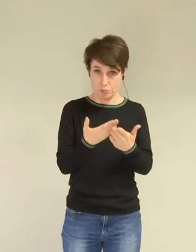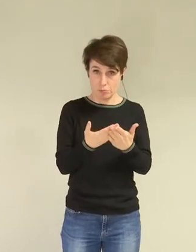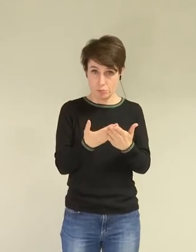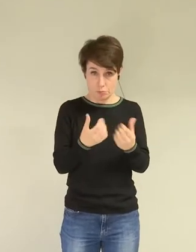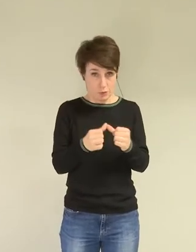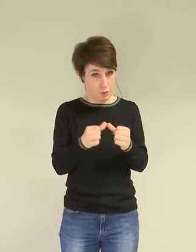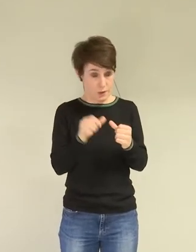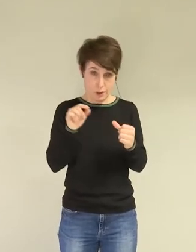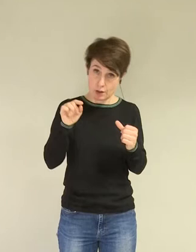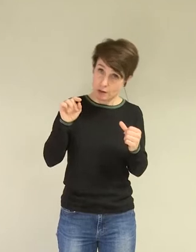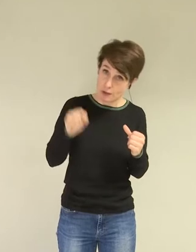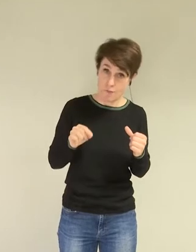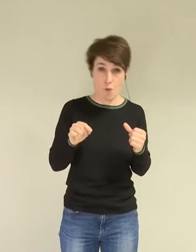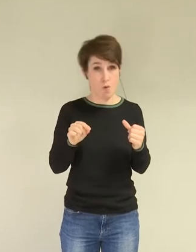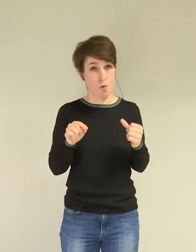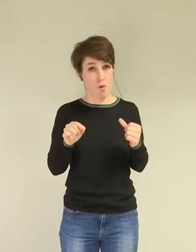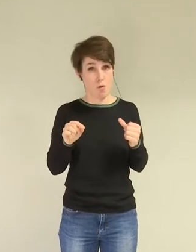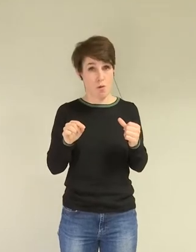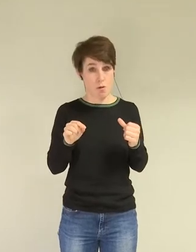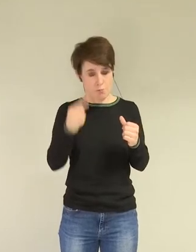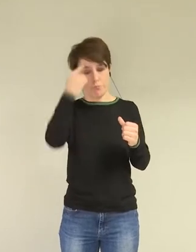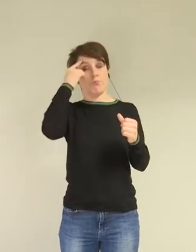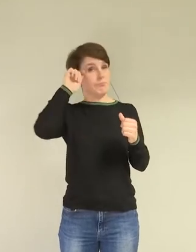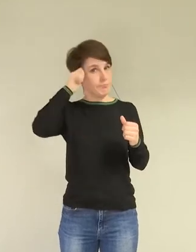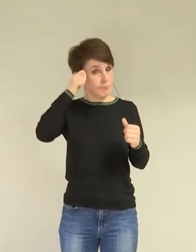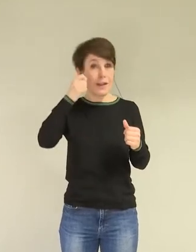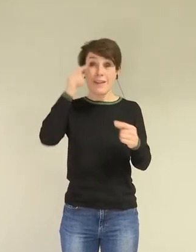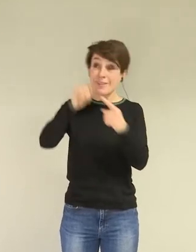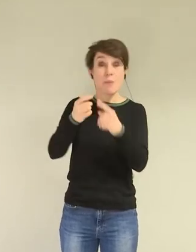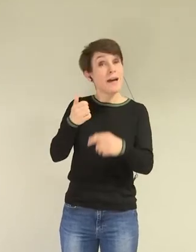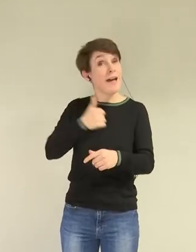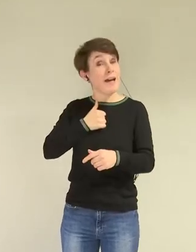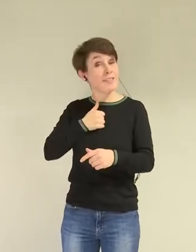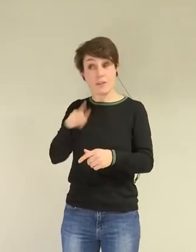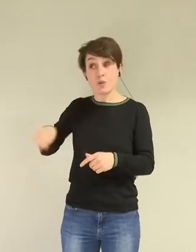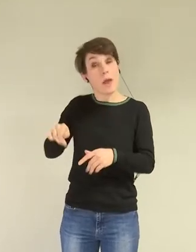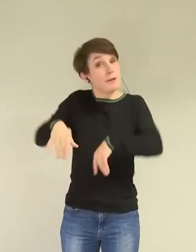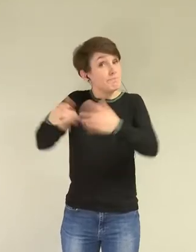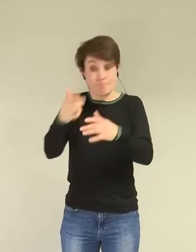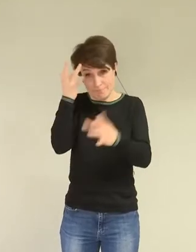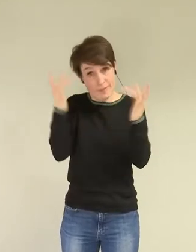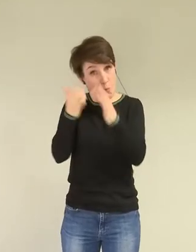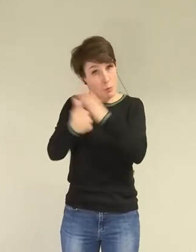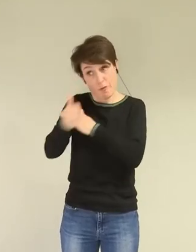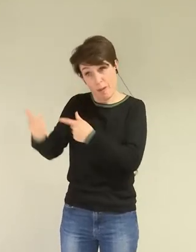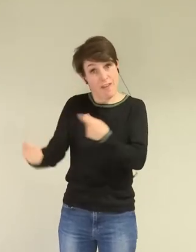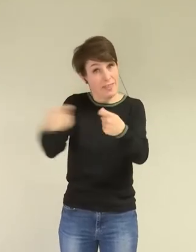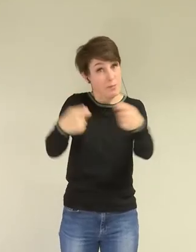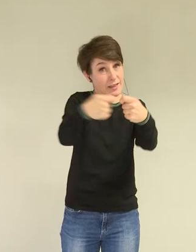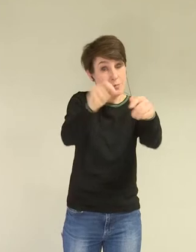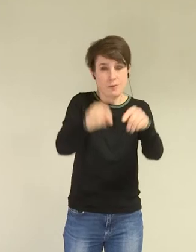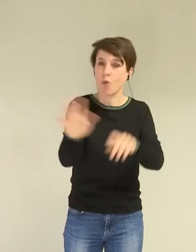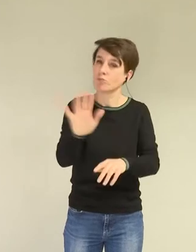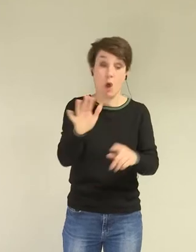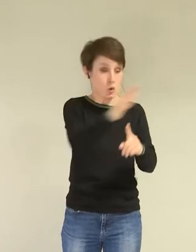réaffirmer que ce n'est pas aux individus de s'adapter à un monde de plus en plus insensés mais c'est bien tout un modèle de